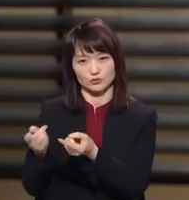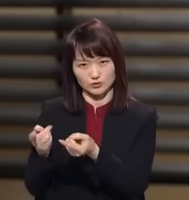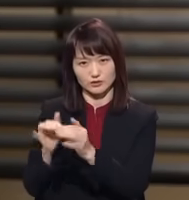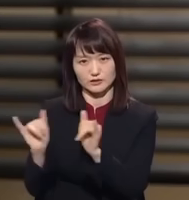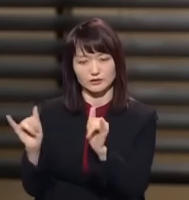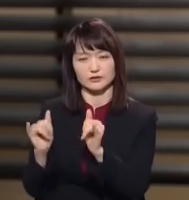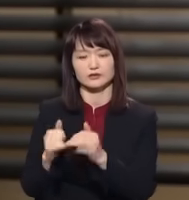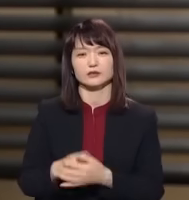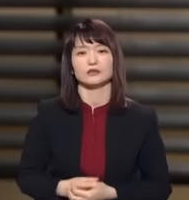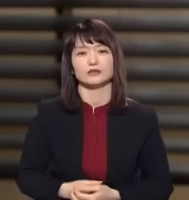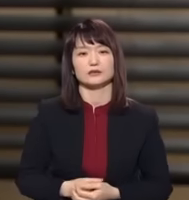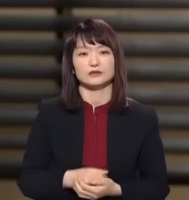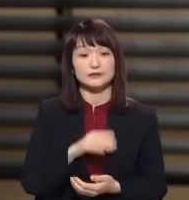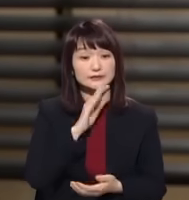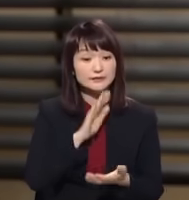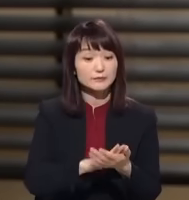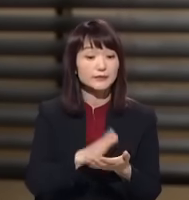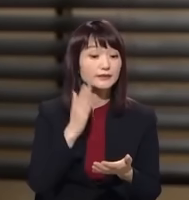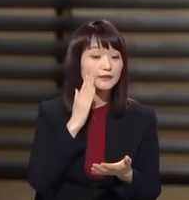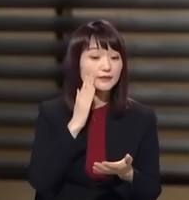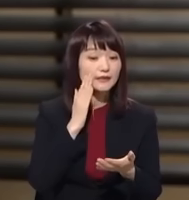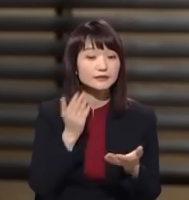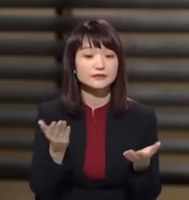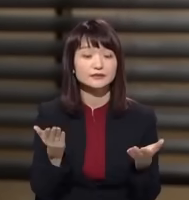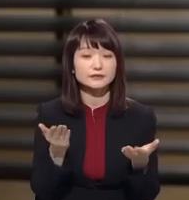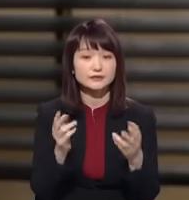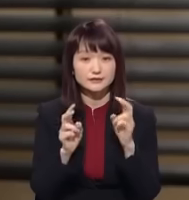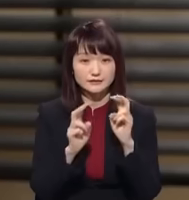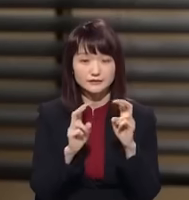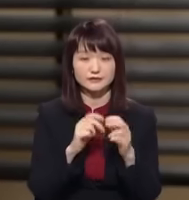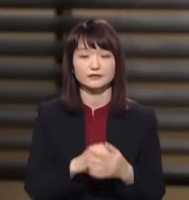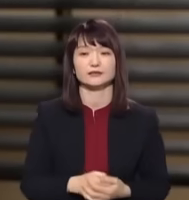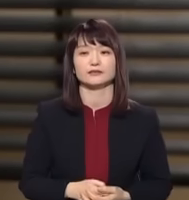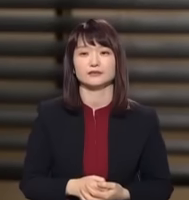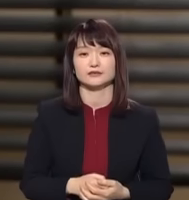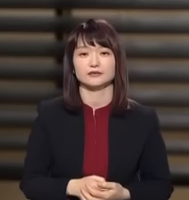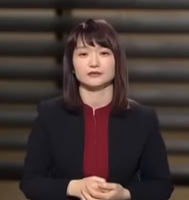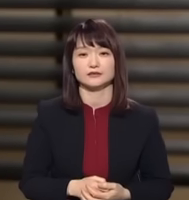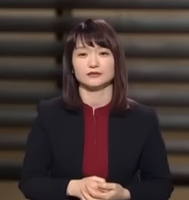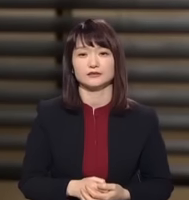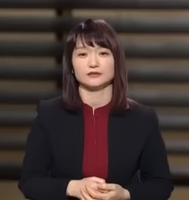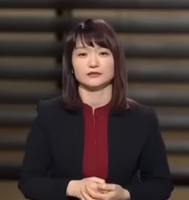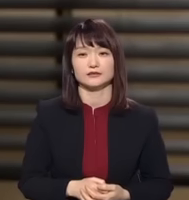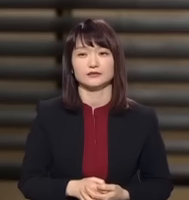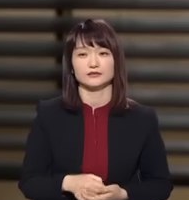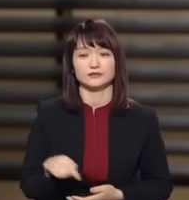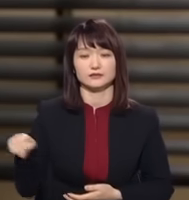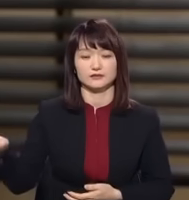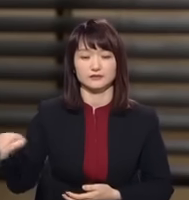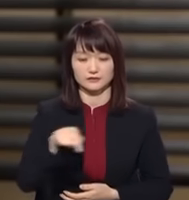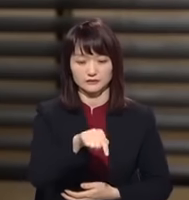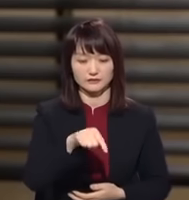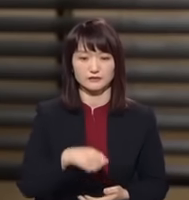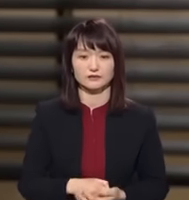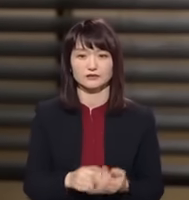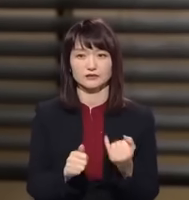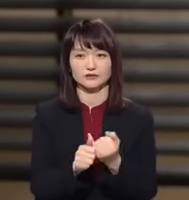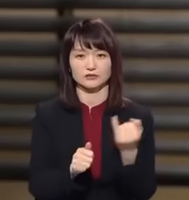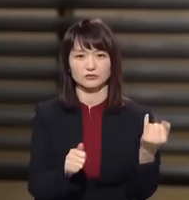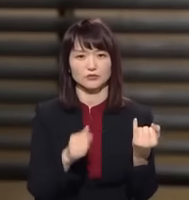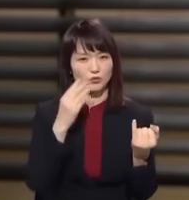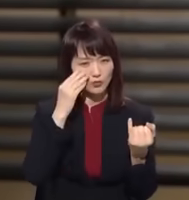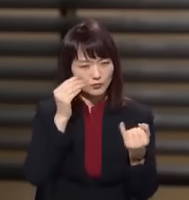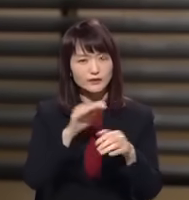메이크업을 해준 업체가 있고 그래서 처음에는 이 메이크업 해준 업체나 중재 업체에서도 신부에게 원만하게 수습을 하려고